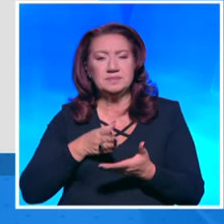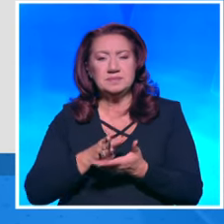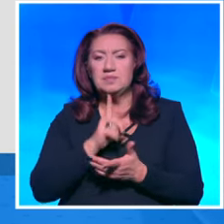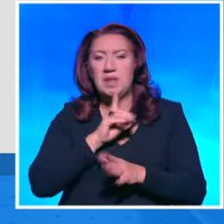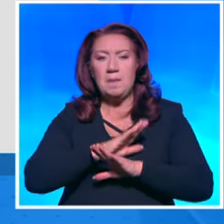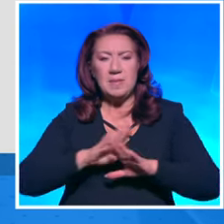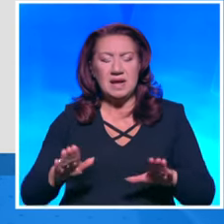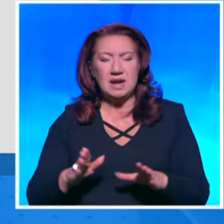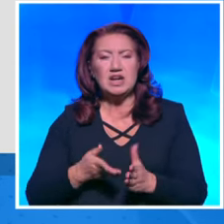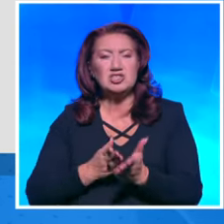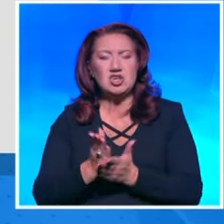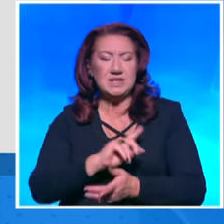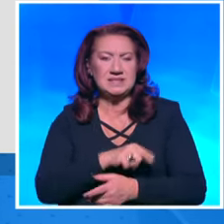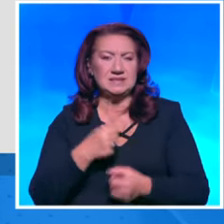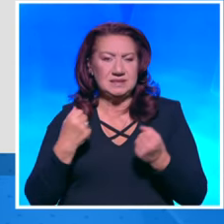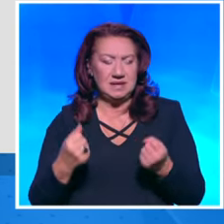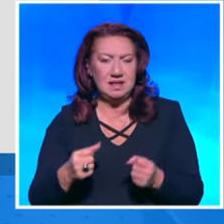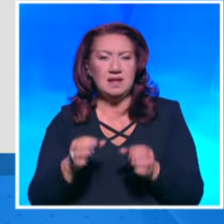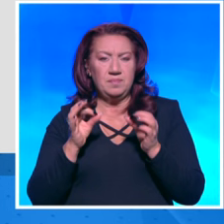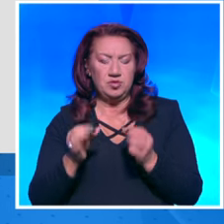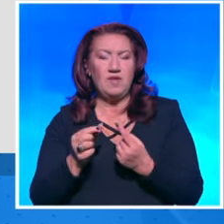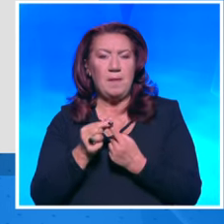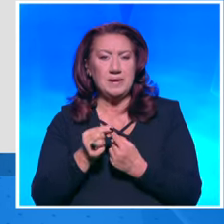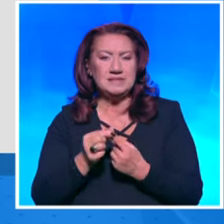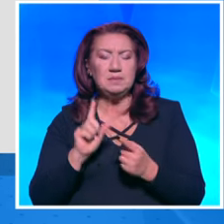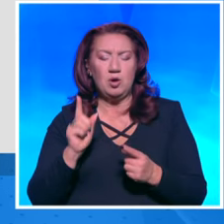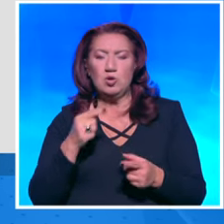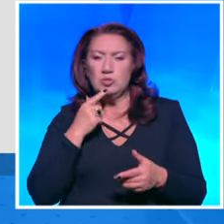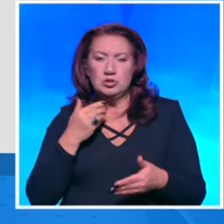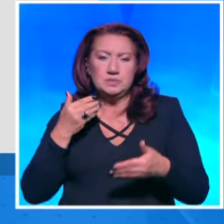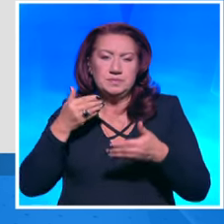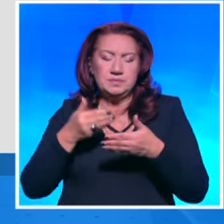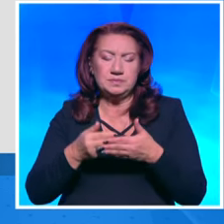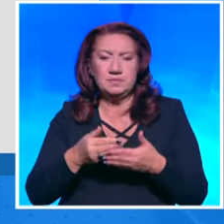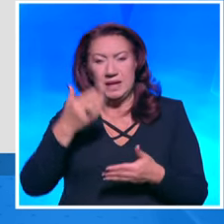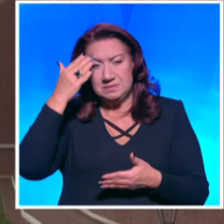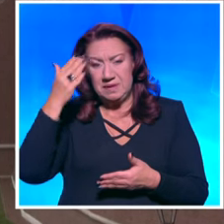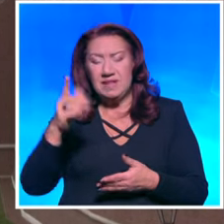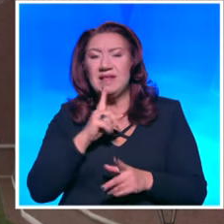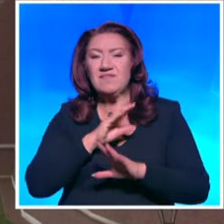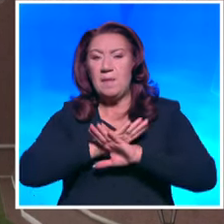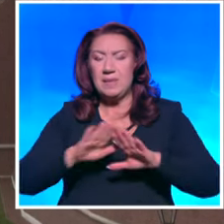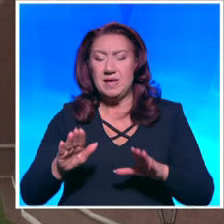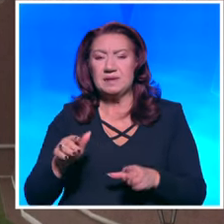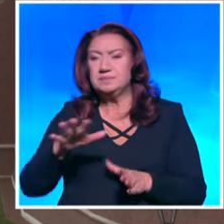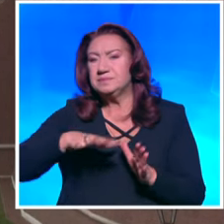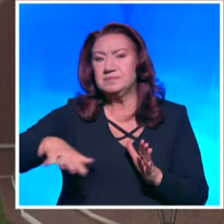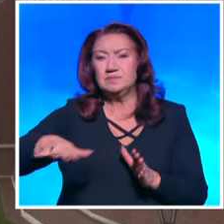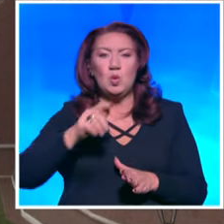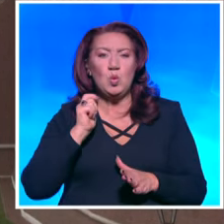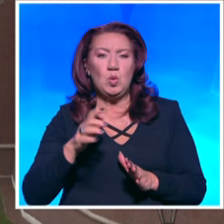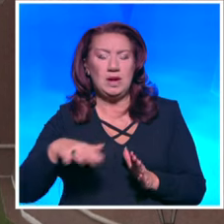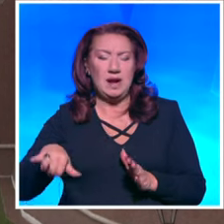глобалните дела точно това е принципът който на практика може да доближи справедливия мир в украйна русия за ви че